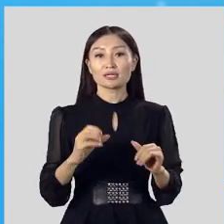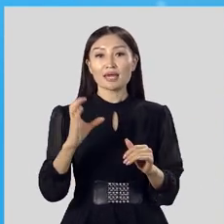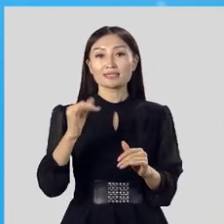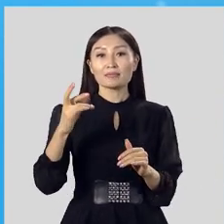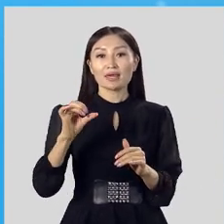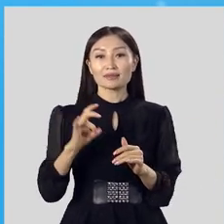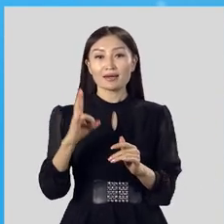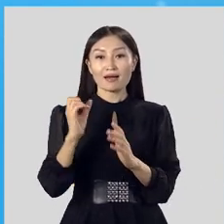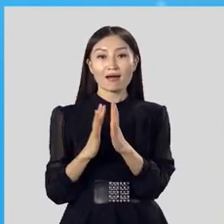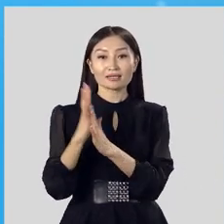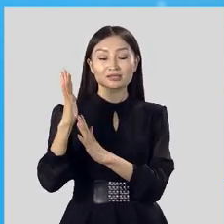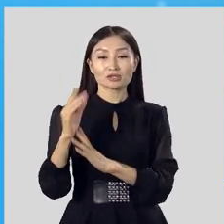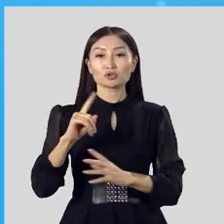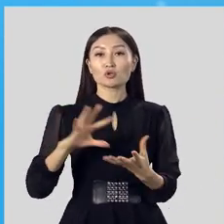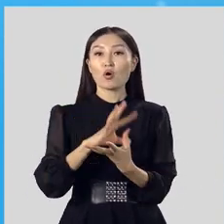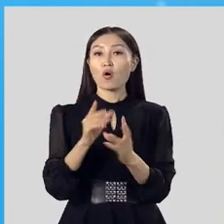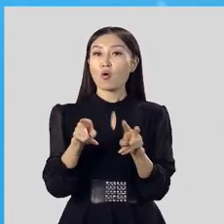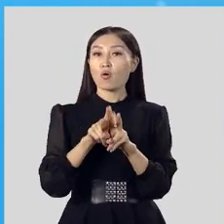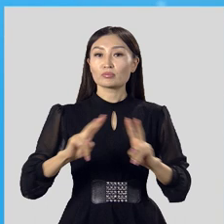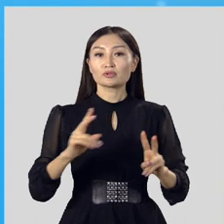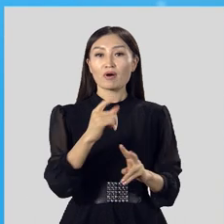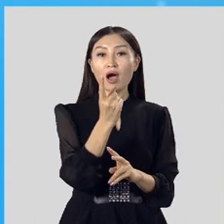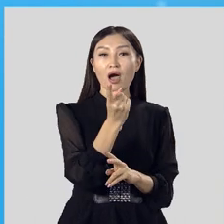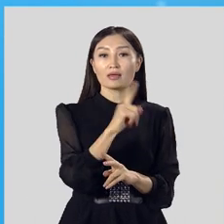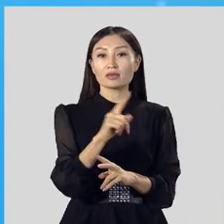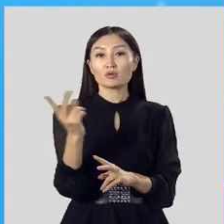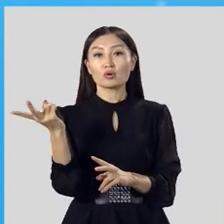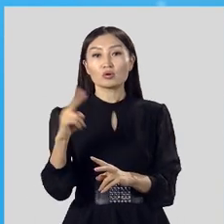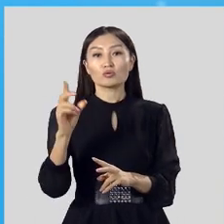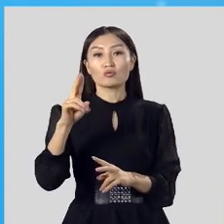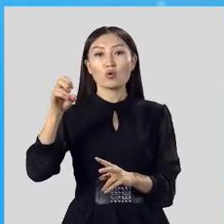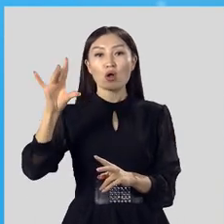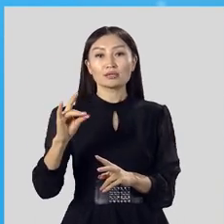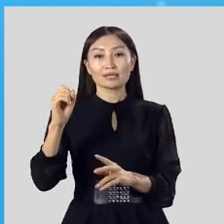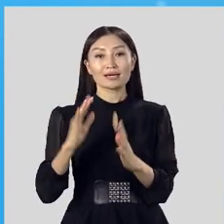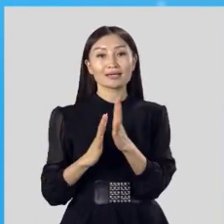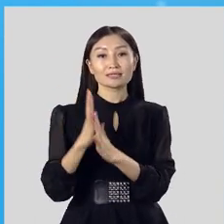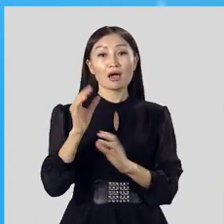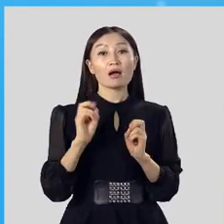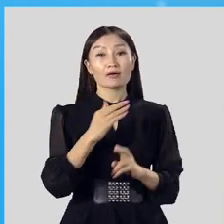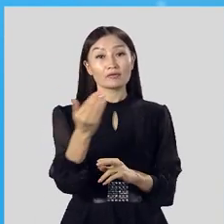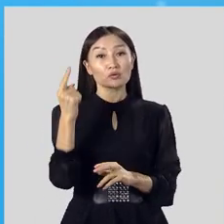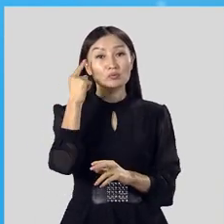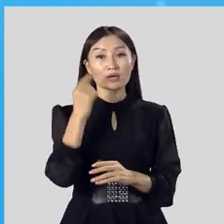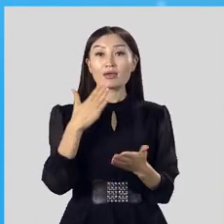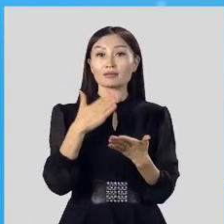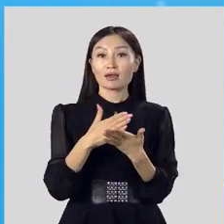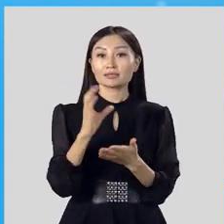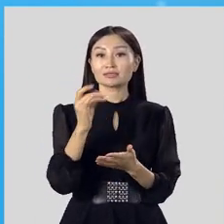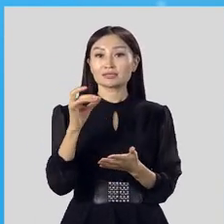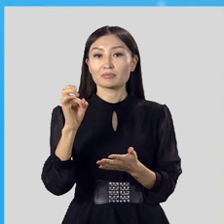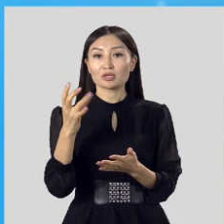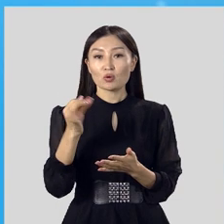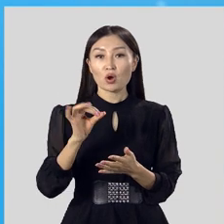растений. Что общего у семян однодольных и двудольных растений? Как вы думаете? Наличие